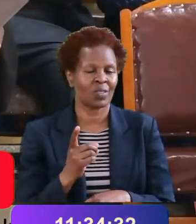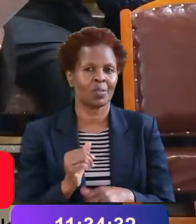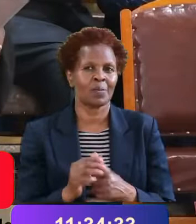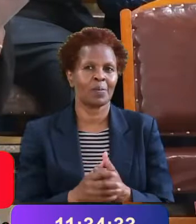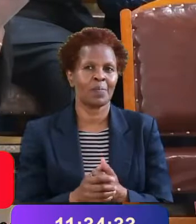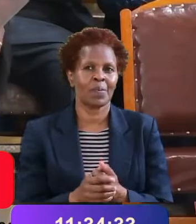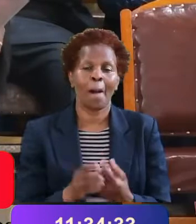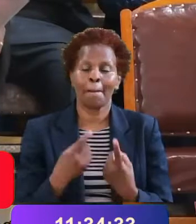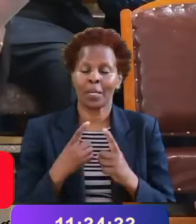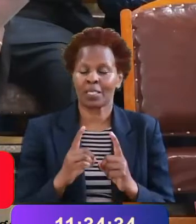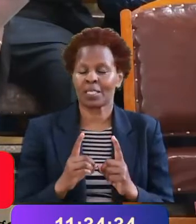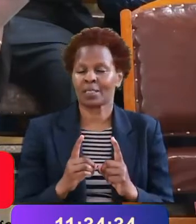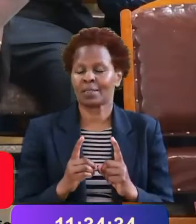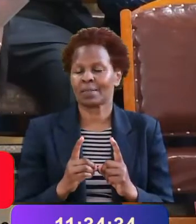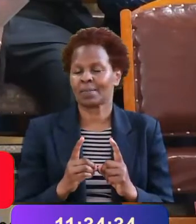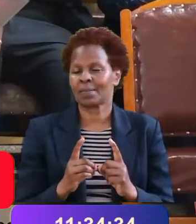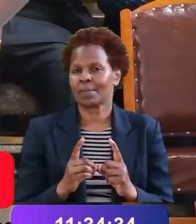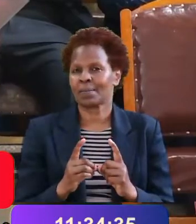Lakini